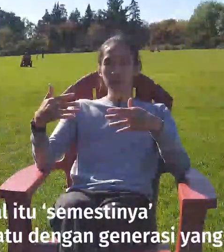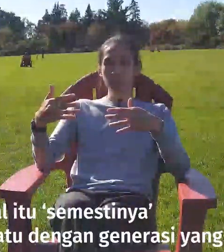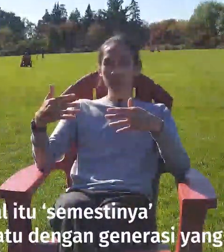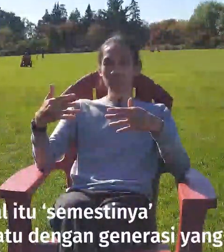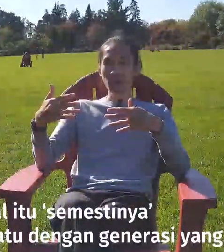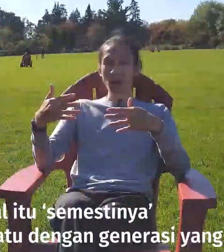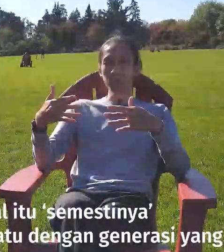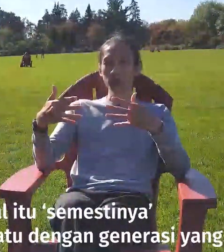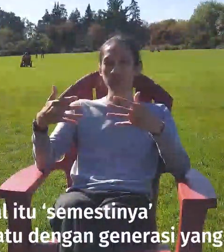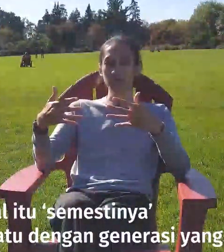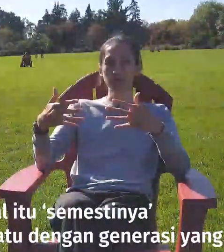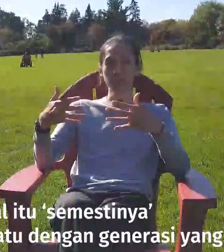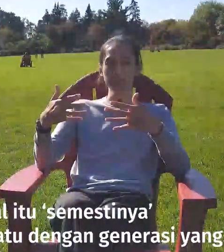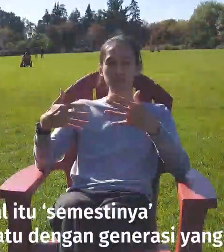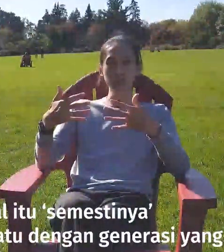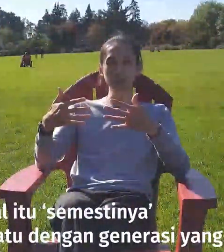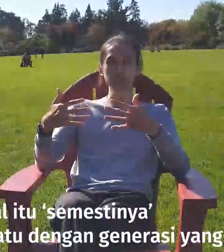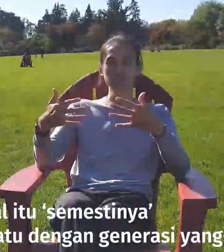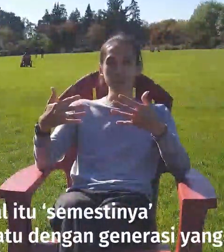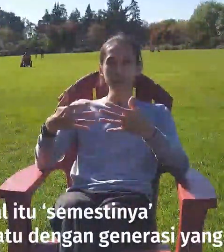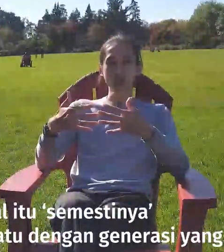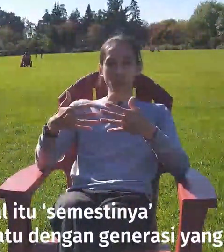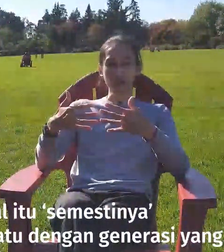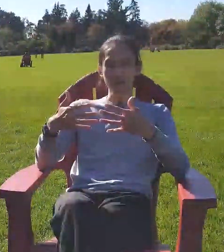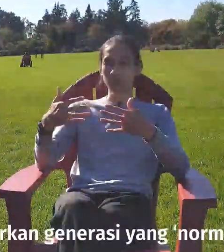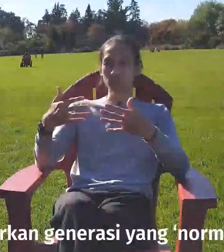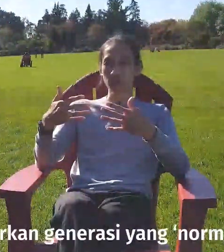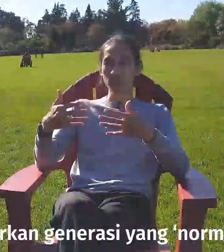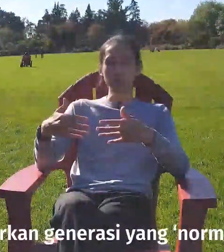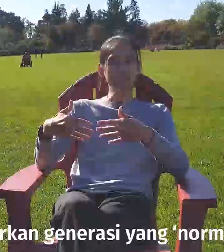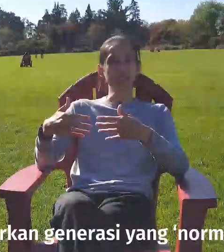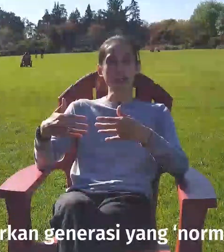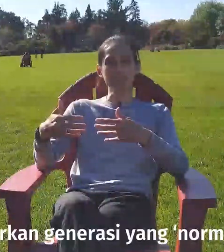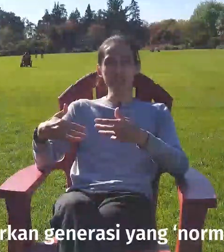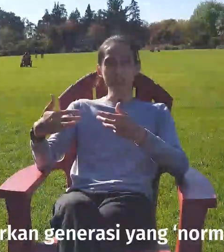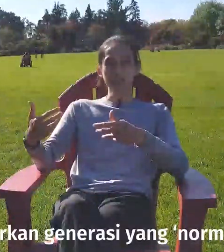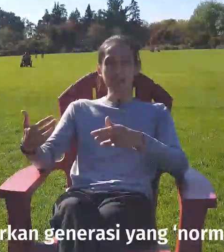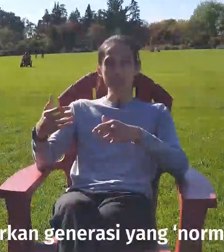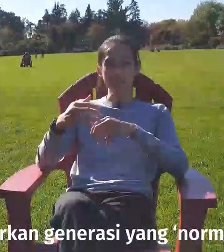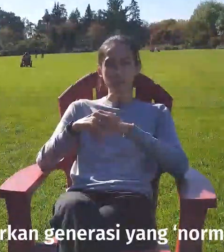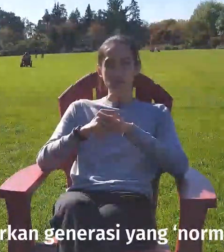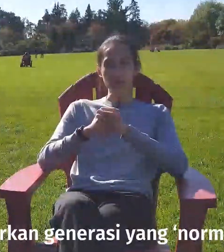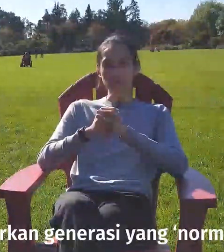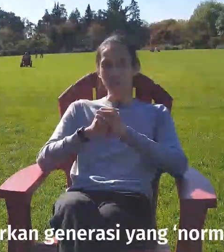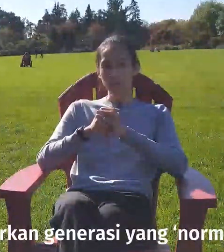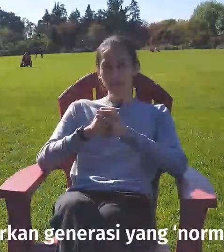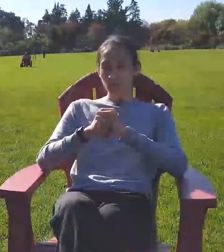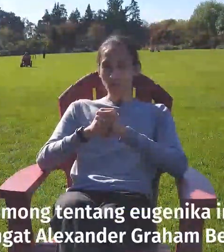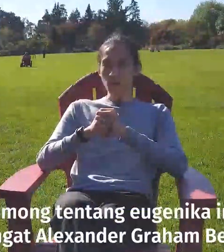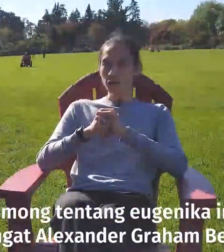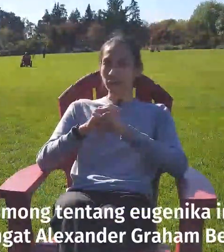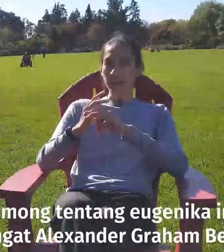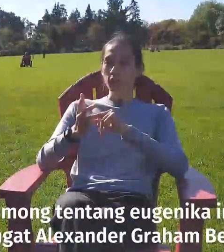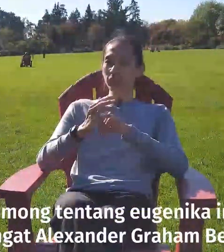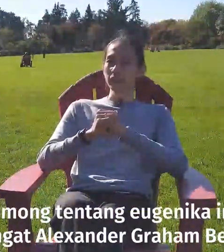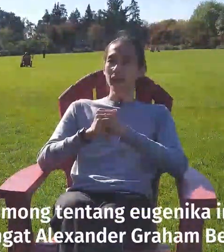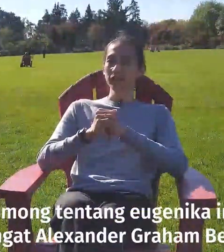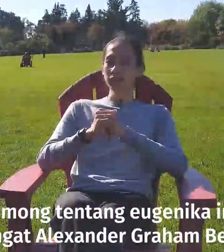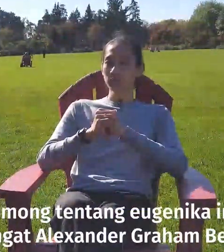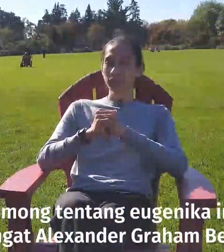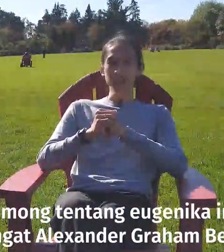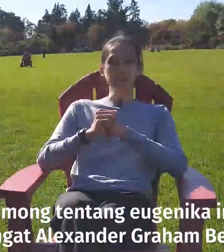semestinya bergabung dan bersatu dengan generasi normal supaya juga melahirkan generasi yang normal juga ngomong-ngomong tentang